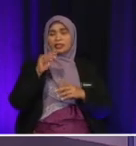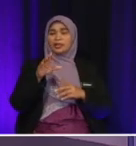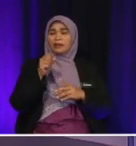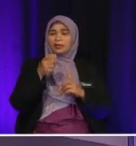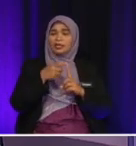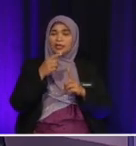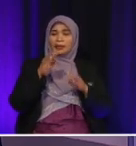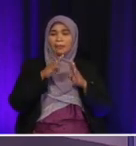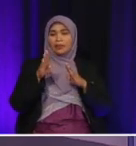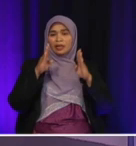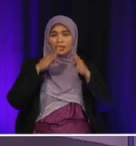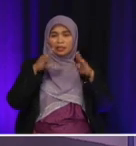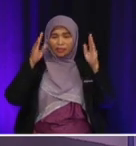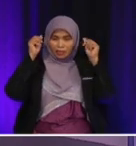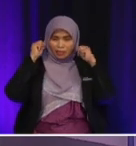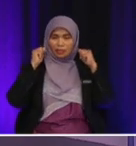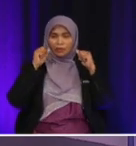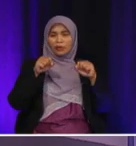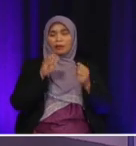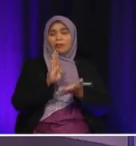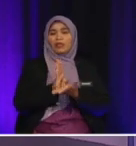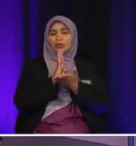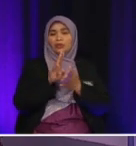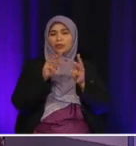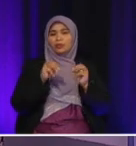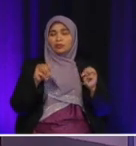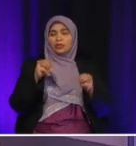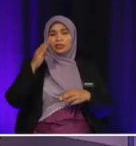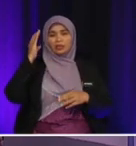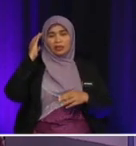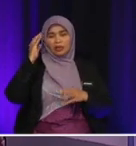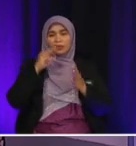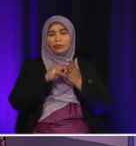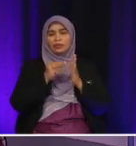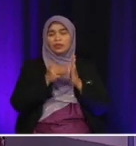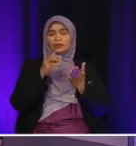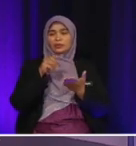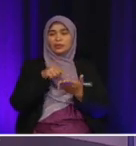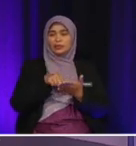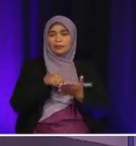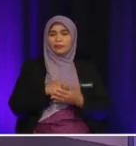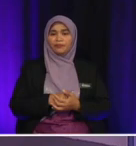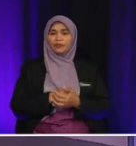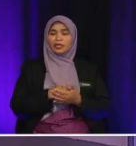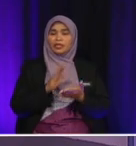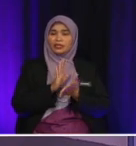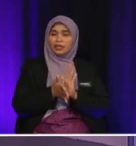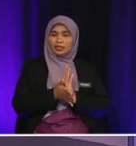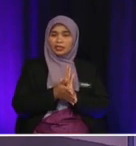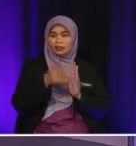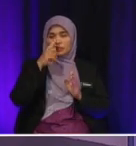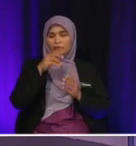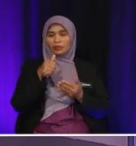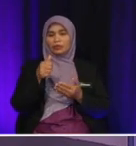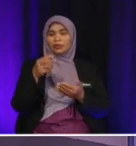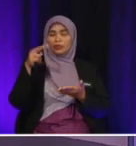Arab yang mungkin boleh membantu murid rid untuk mengetahui maksud hadis ini jadi untuk Anda mengulang kaji